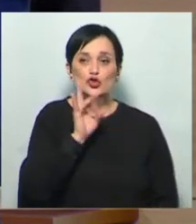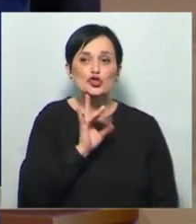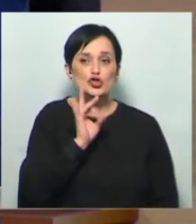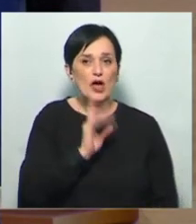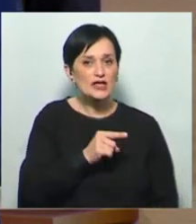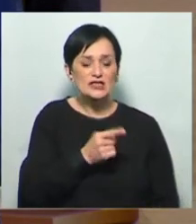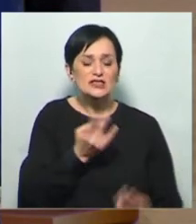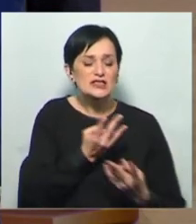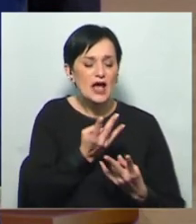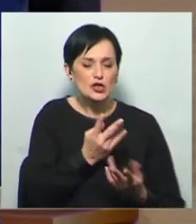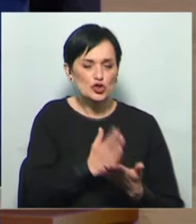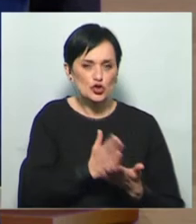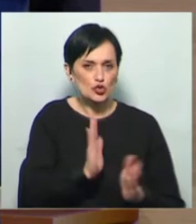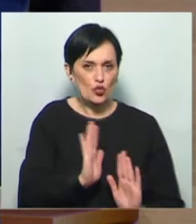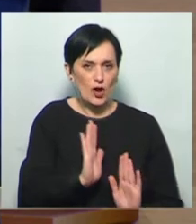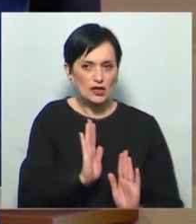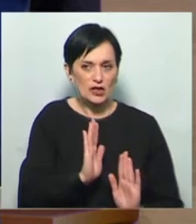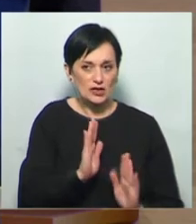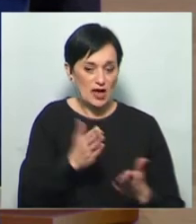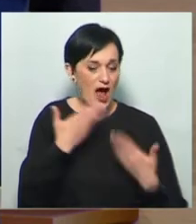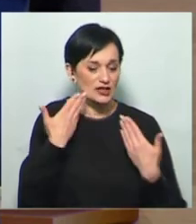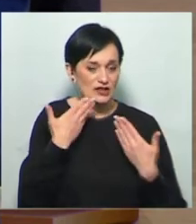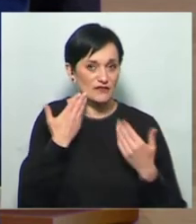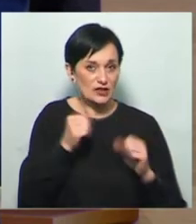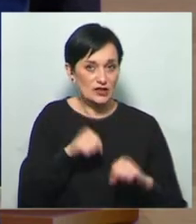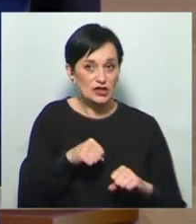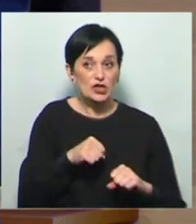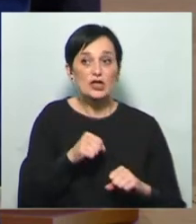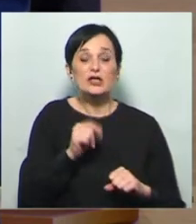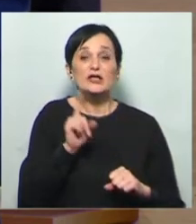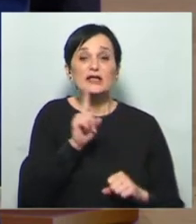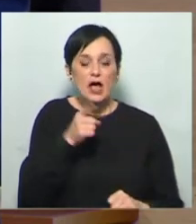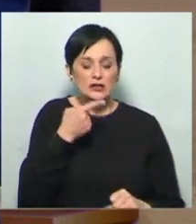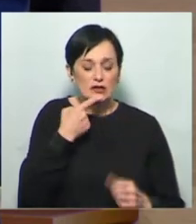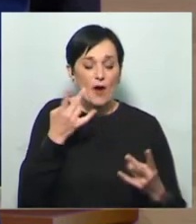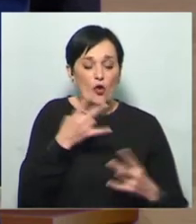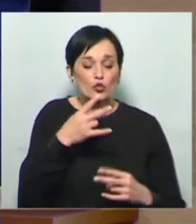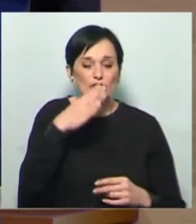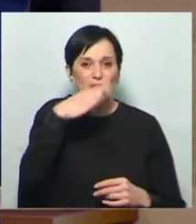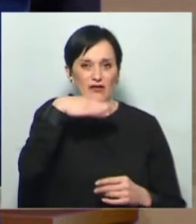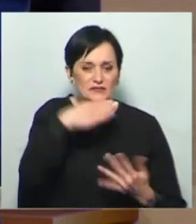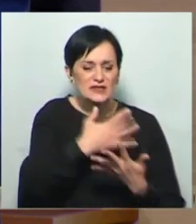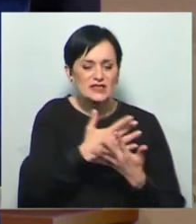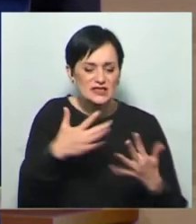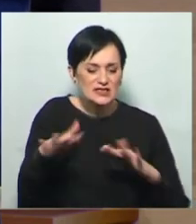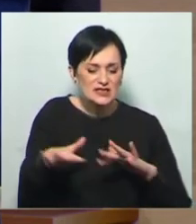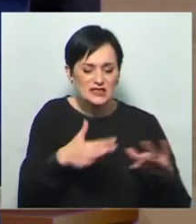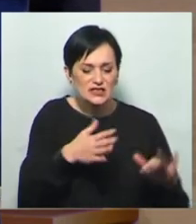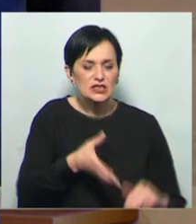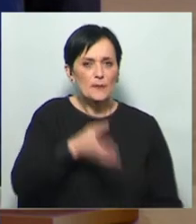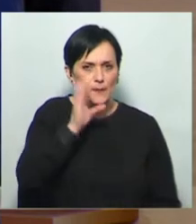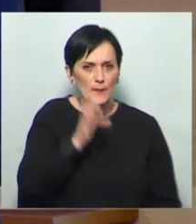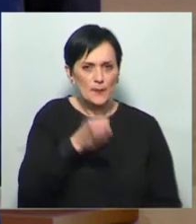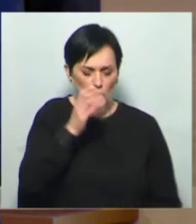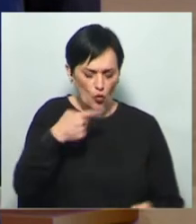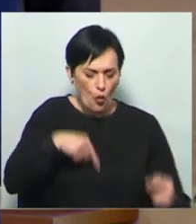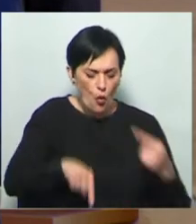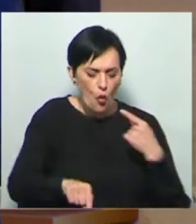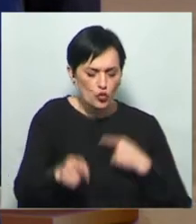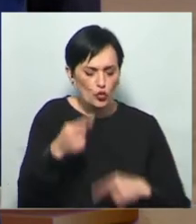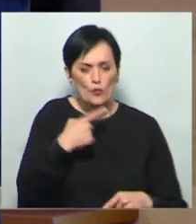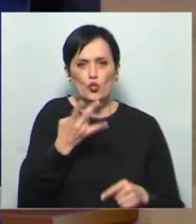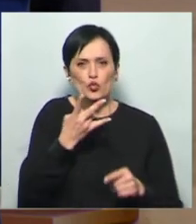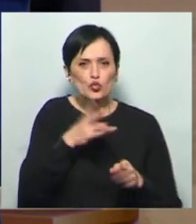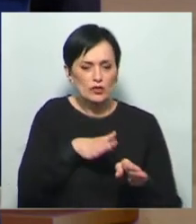არ არის საჭირო, ანუ უფრო ადვილია. რა თქმა უნდა, სითხის მიღება არის უმნიშვნელოვანესი, ორგანიზმი უნდა